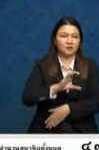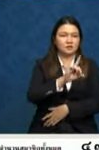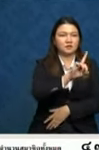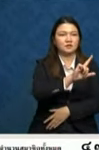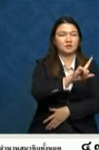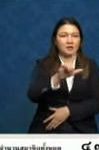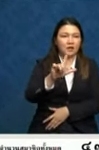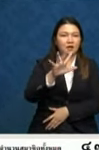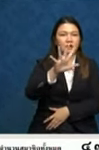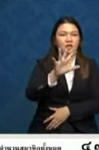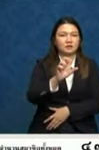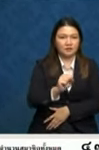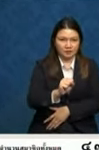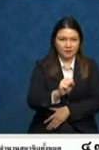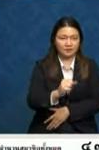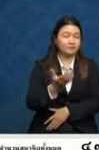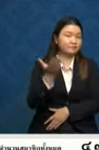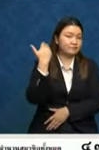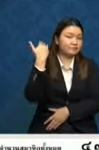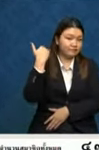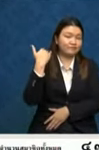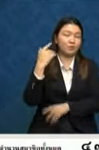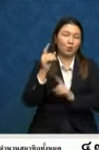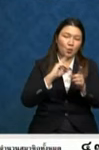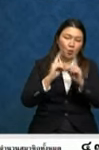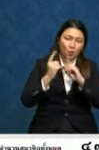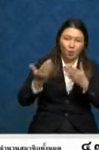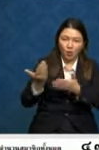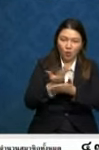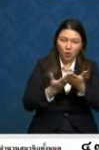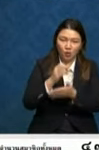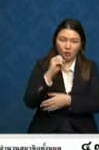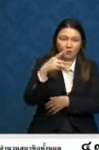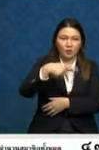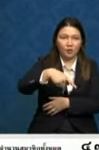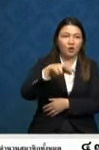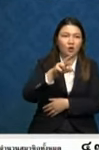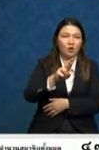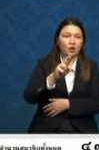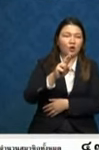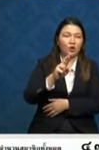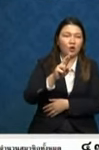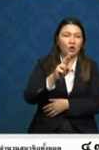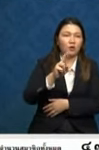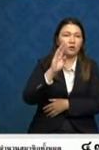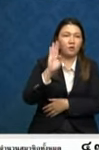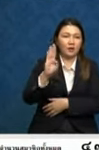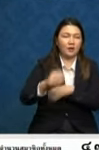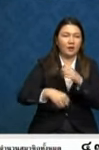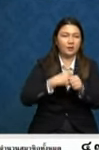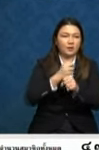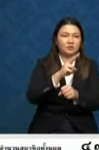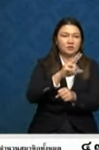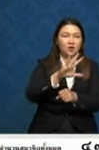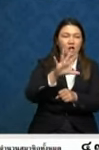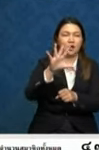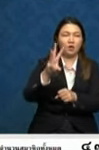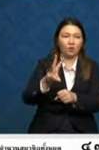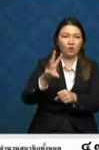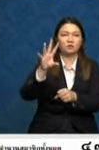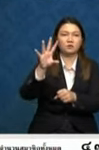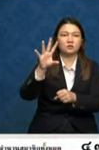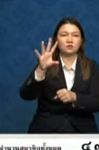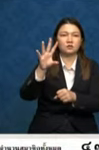1,500,000 บาทซึ่งมีการอภิปรายว่าการทำร่างพระราชบัญญัตินั้นมีการเสร็จสิ้นไปตั้งแต่ปี2568น